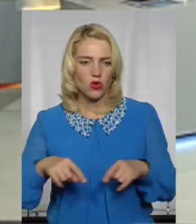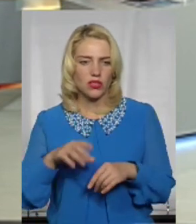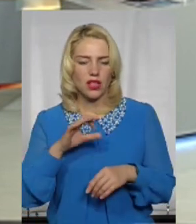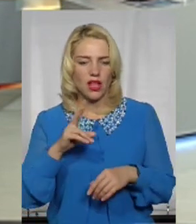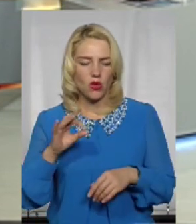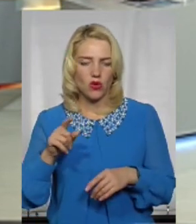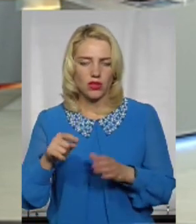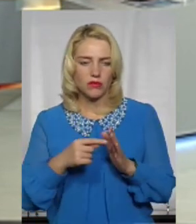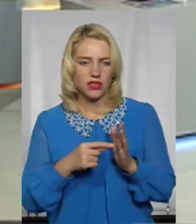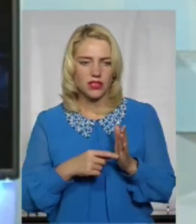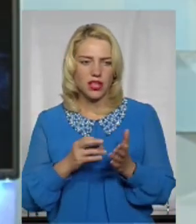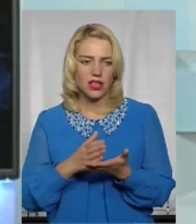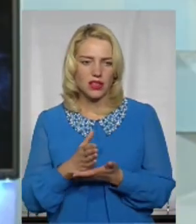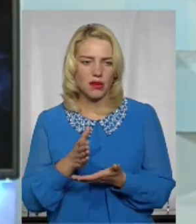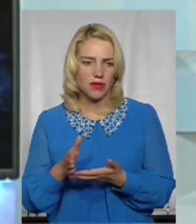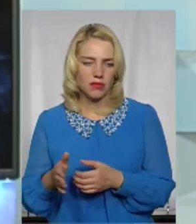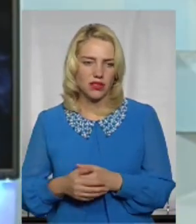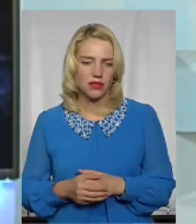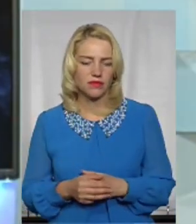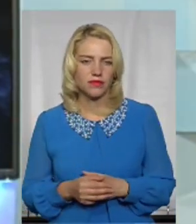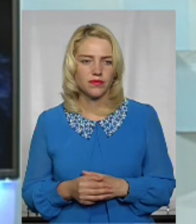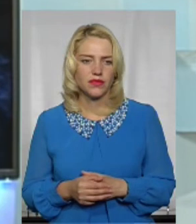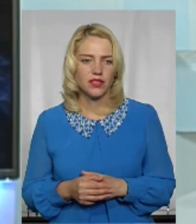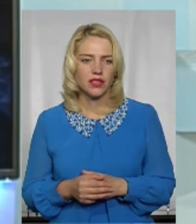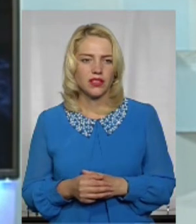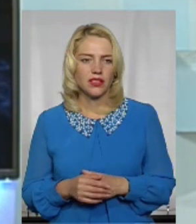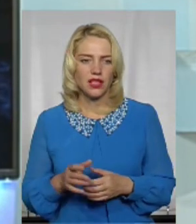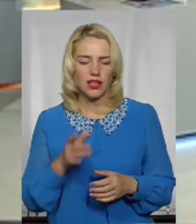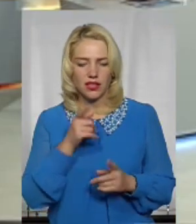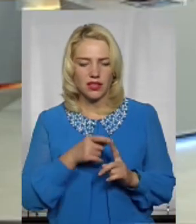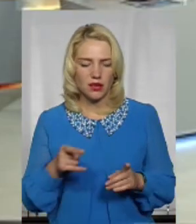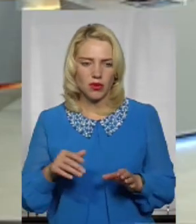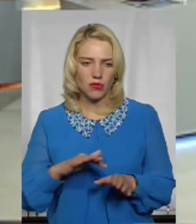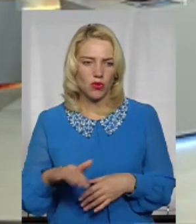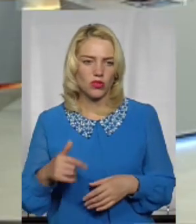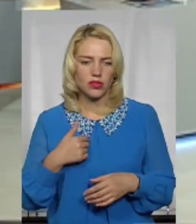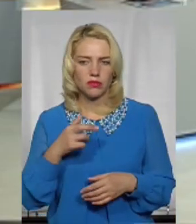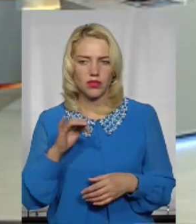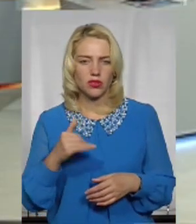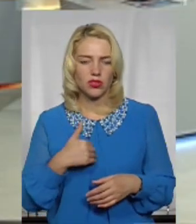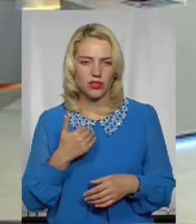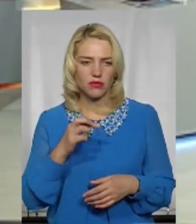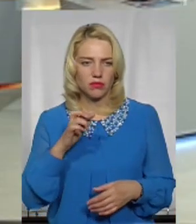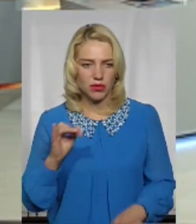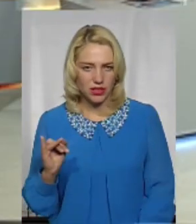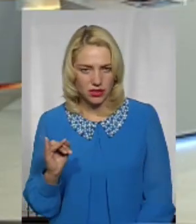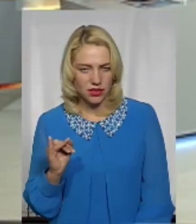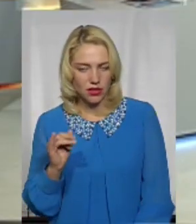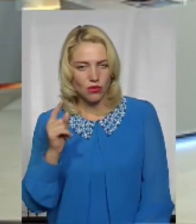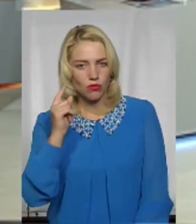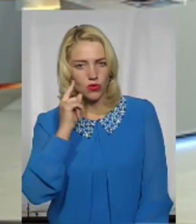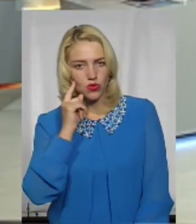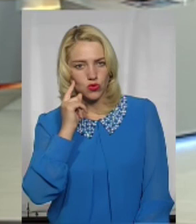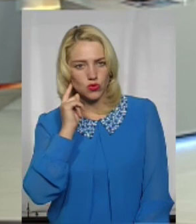він ділиться там на напрямки, і терміни, так, і терміни там проходять, то я би хоча б хотів